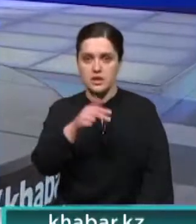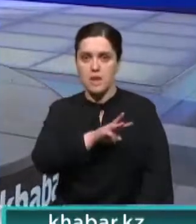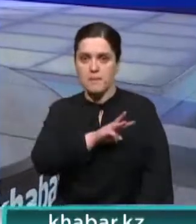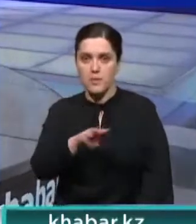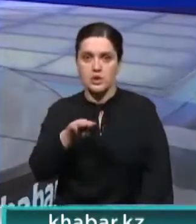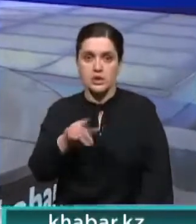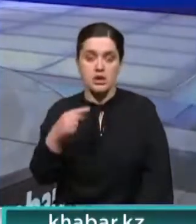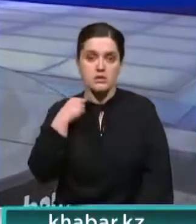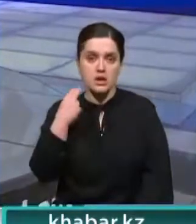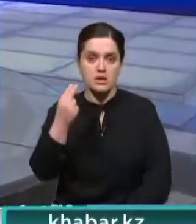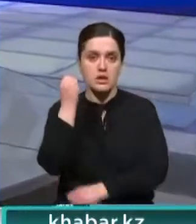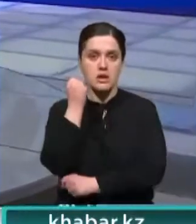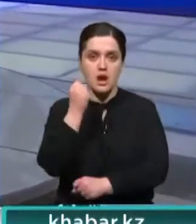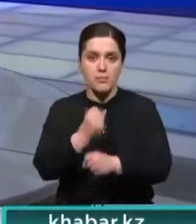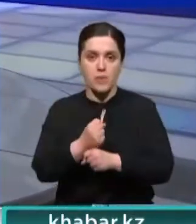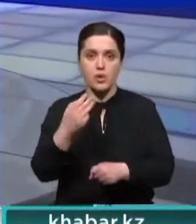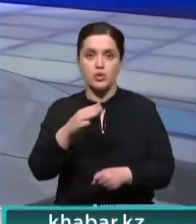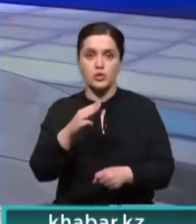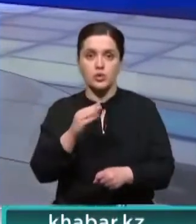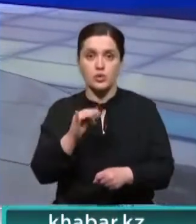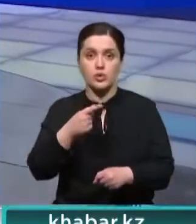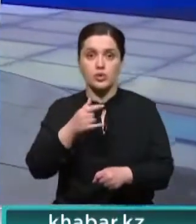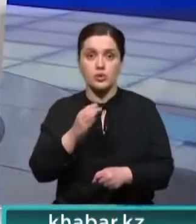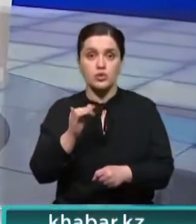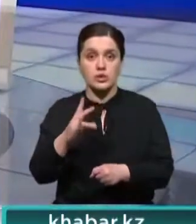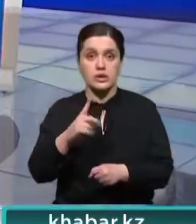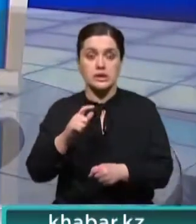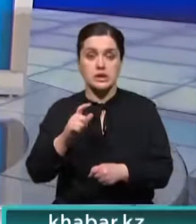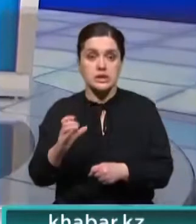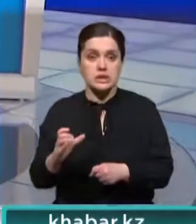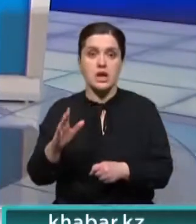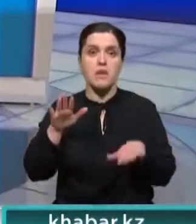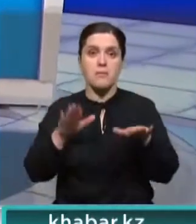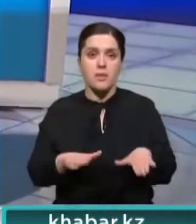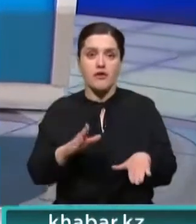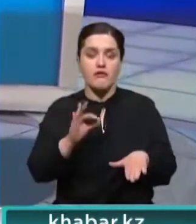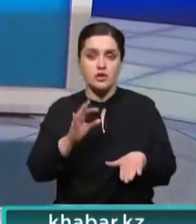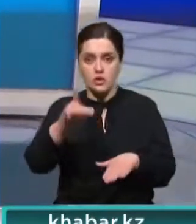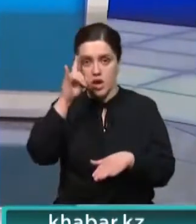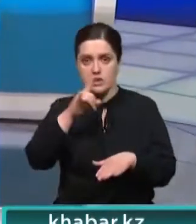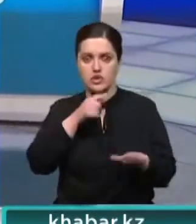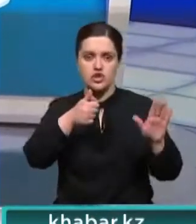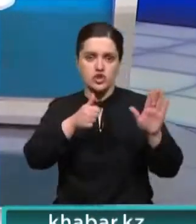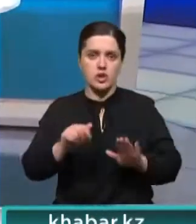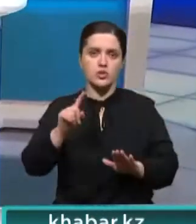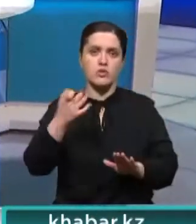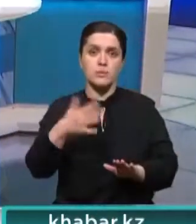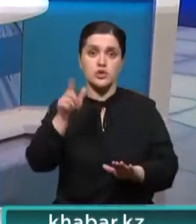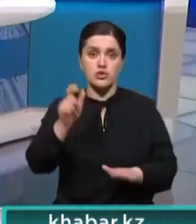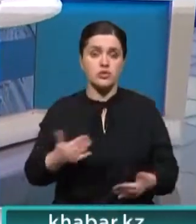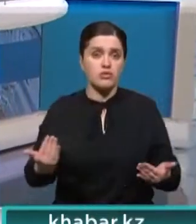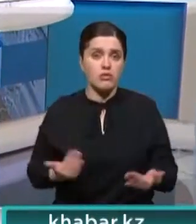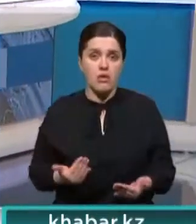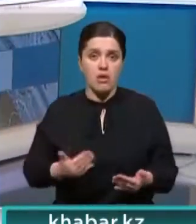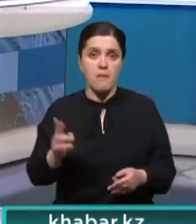30 миллионов тенге задолжали рабочим подрядчики Тургусунская ГЭС на востоке Казахстана. Вот уже порядка полугода 150 человек живут